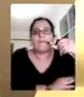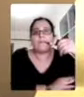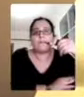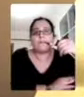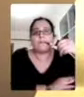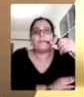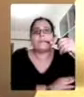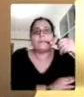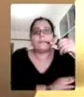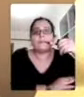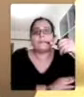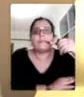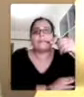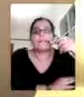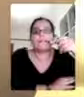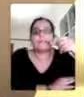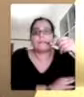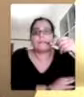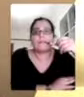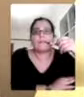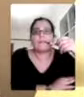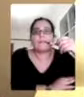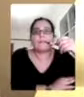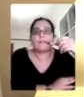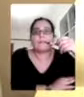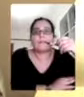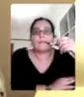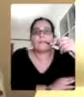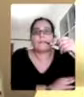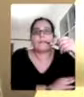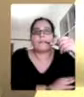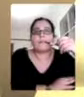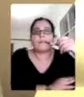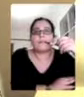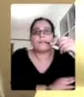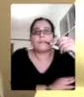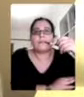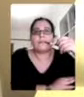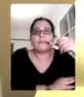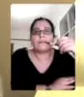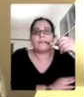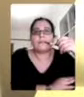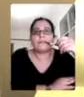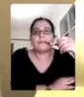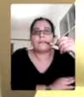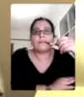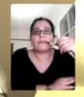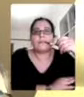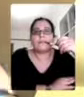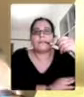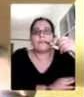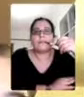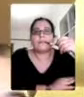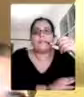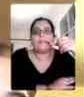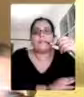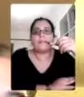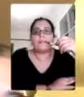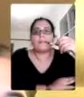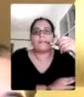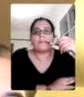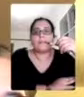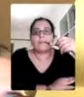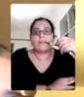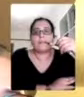Tütün şeyle temas etmeden. Ertesi gün bunun kapağını kaldırdığınız zaman bu içindeki kağıt kupkuru çıkacak. Nem sadece üsttekilerde,